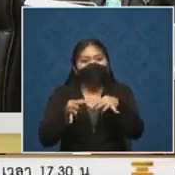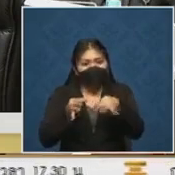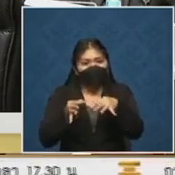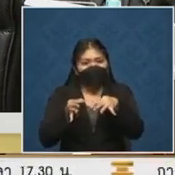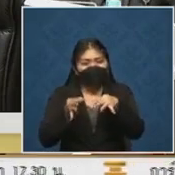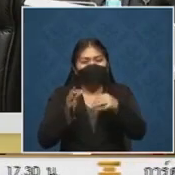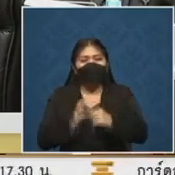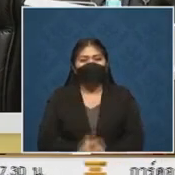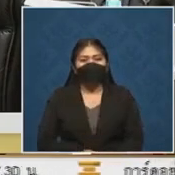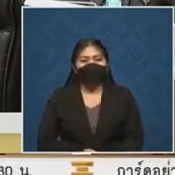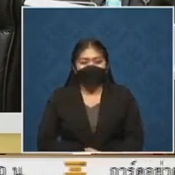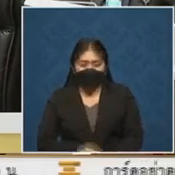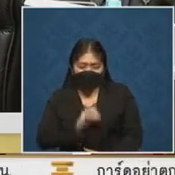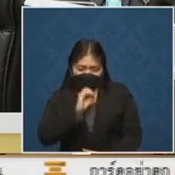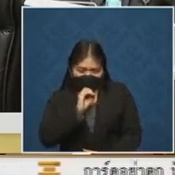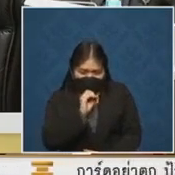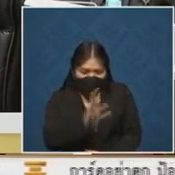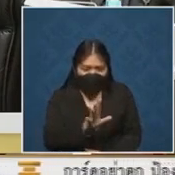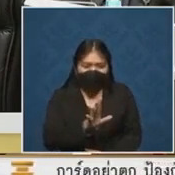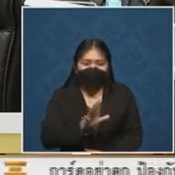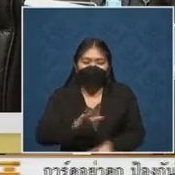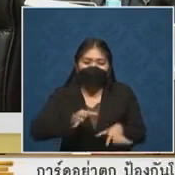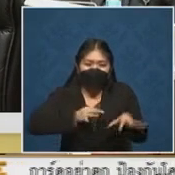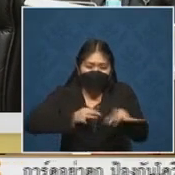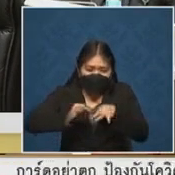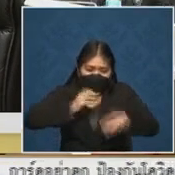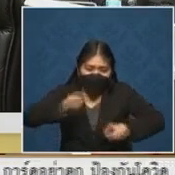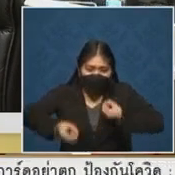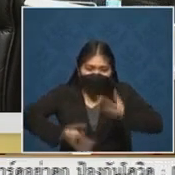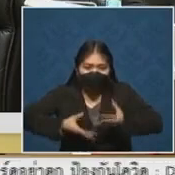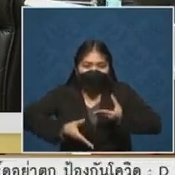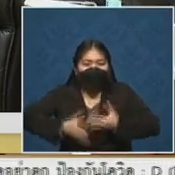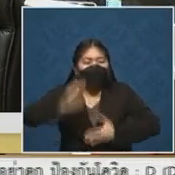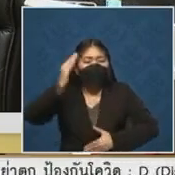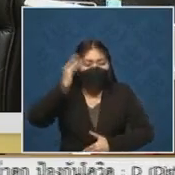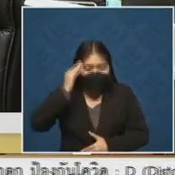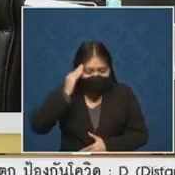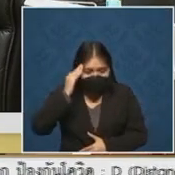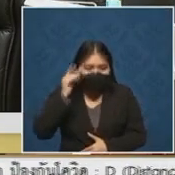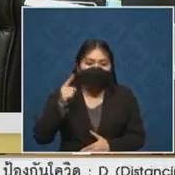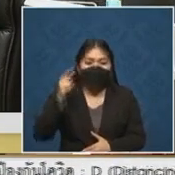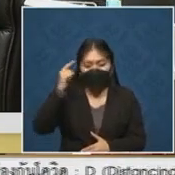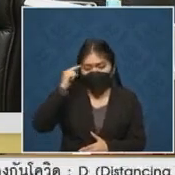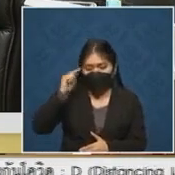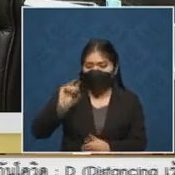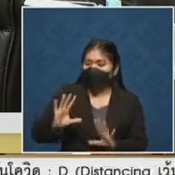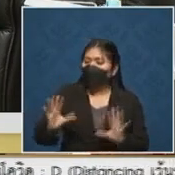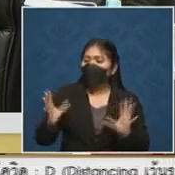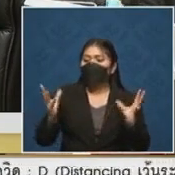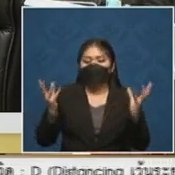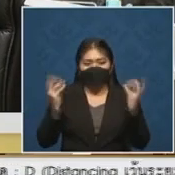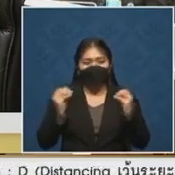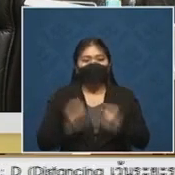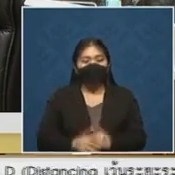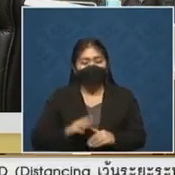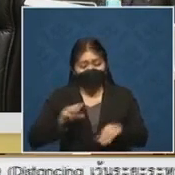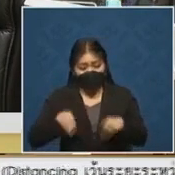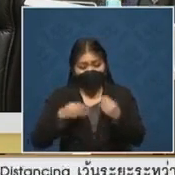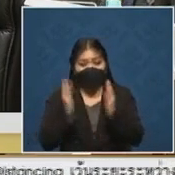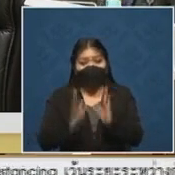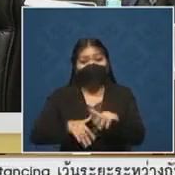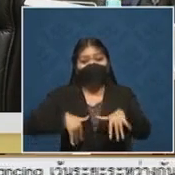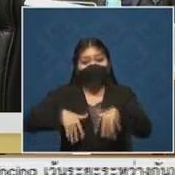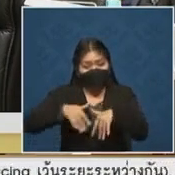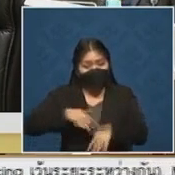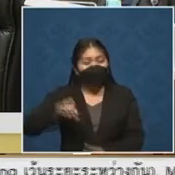ะเรื่องของการแก้ไขรัฐธรรมนูญนะมีการหยิบเอาประเด็นการสอบสวนหลายๆเรื่อง